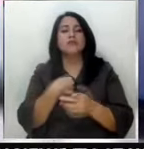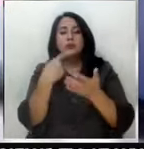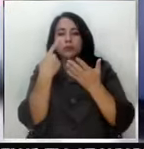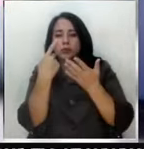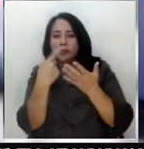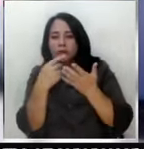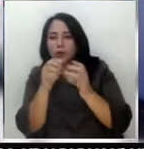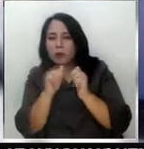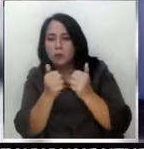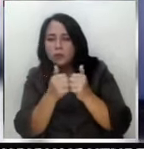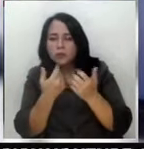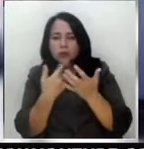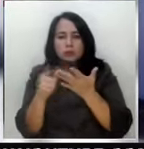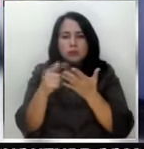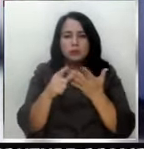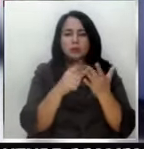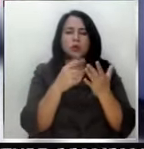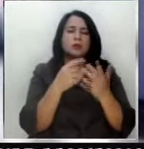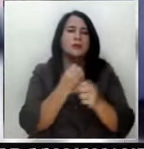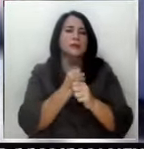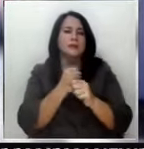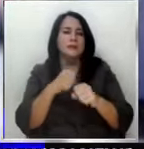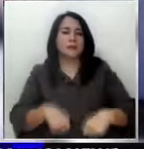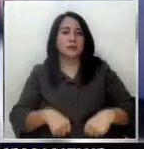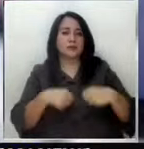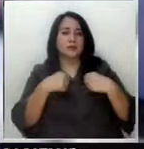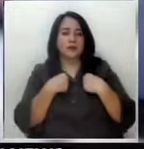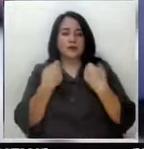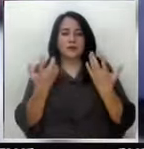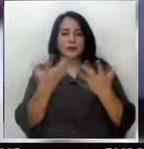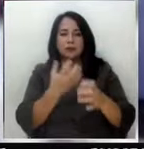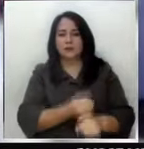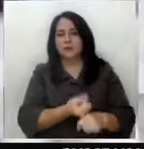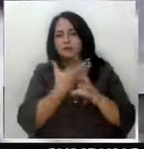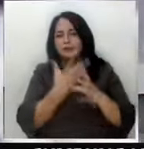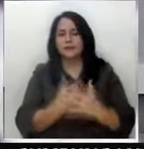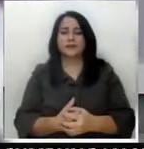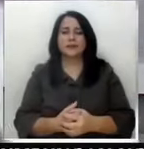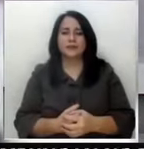sa pagsabog alinsunod sa utos ni Pangulong Bongbong Marcos.